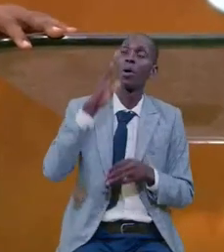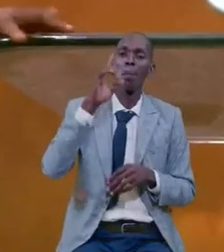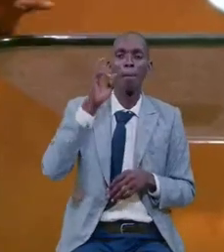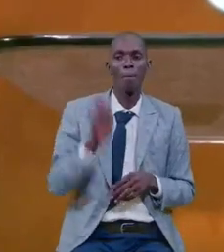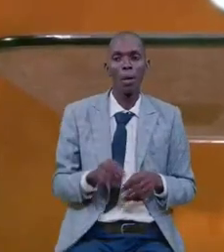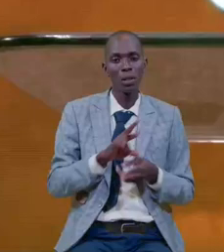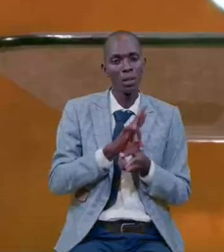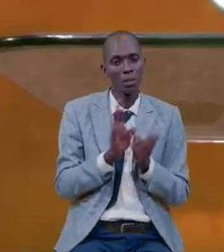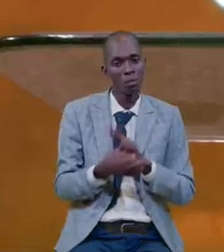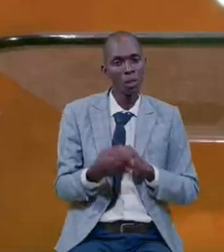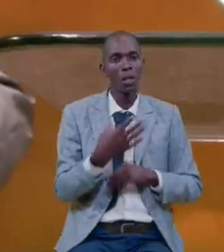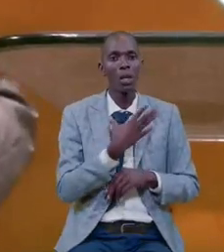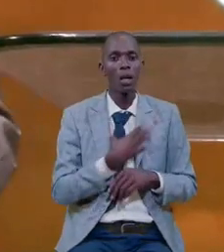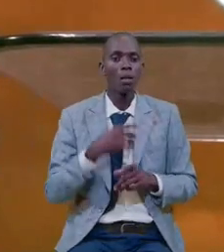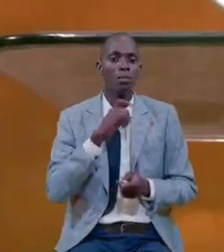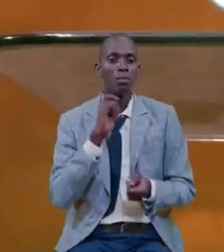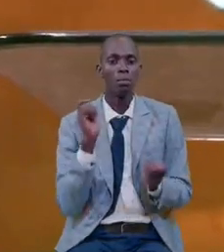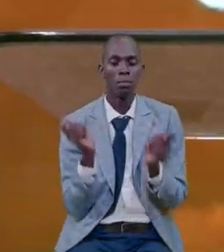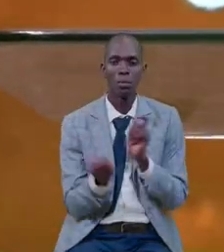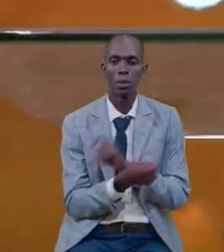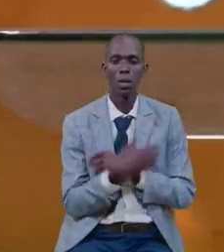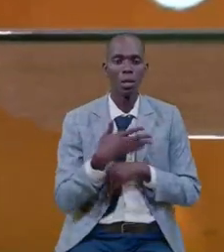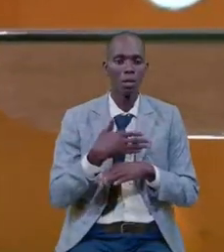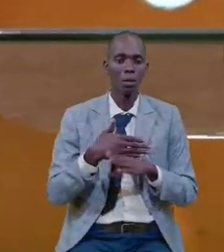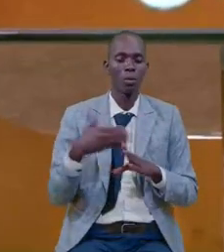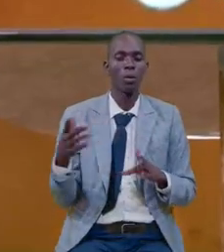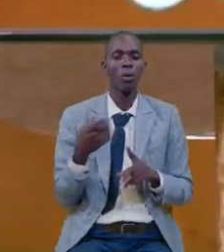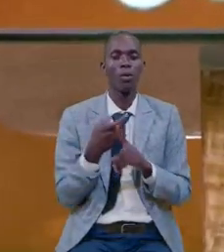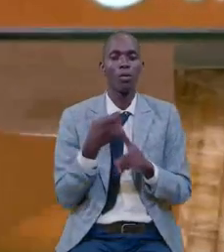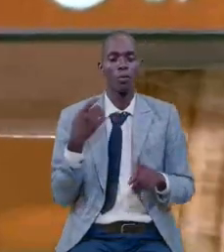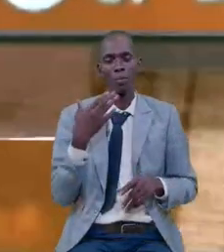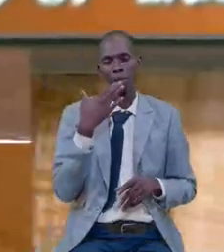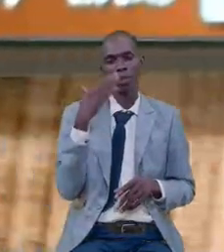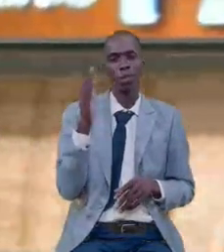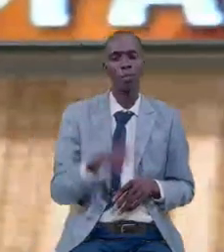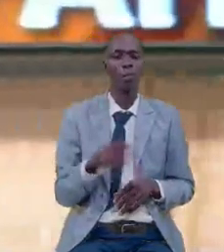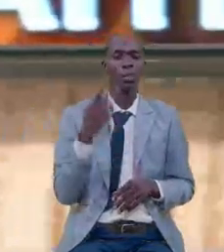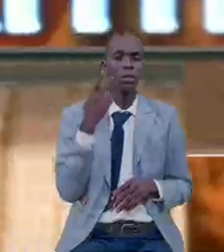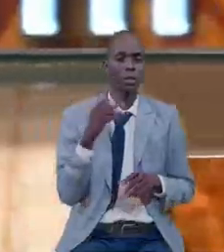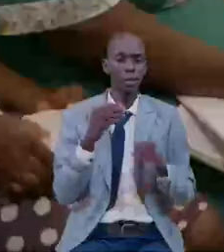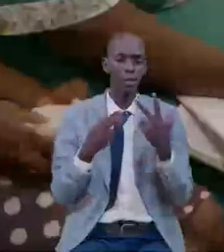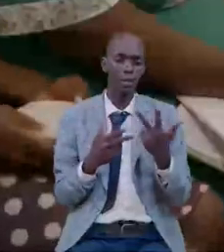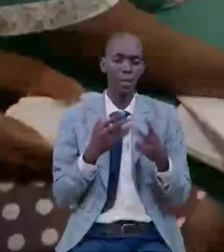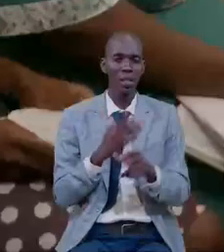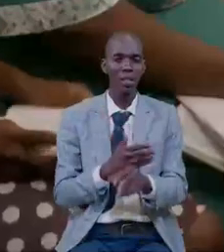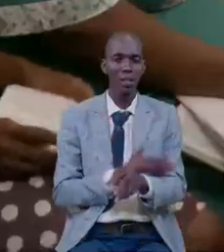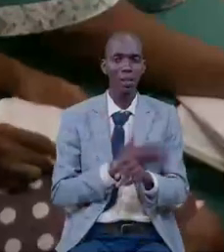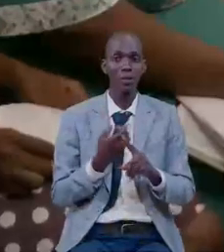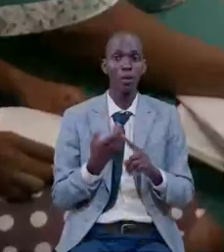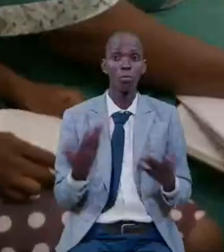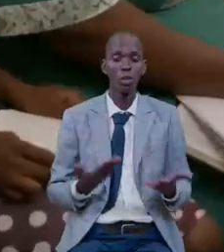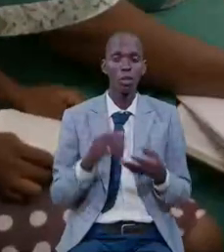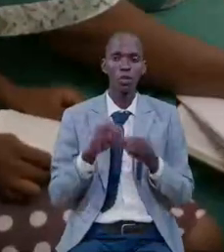repentir et se détourner du mal. Nous allons voir trois sections encore